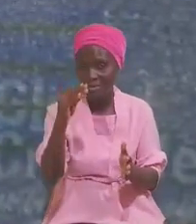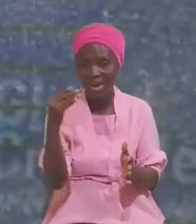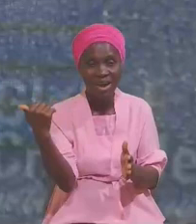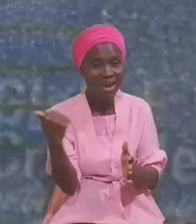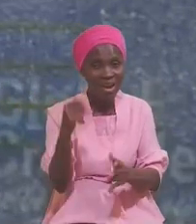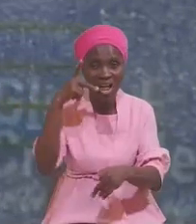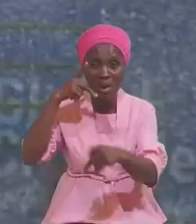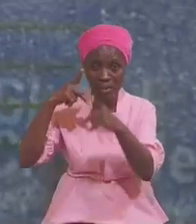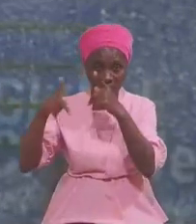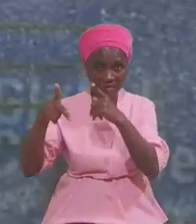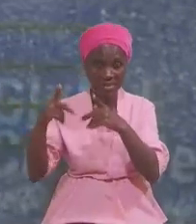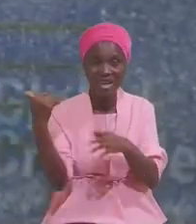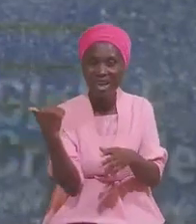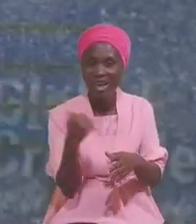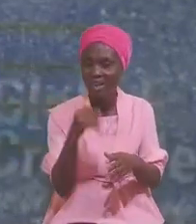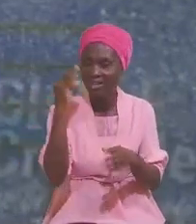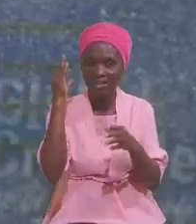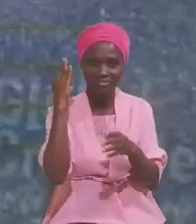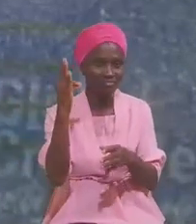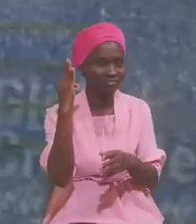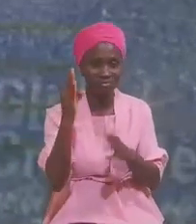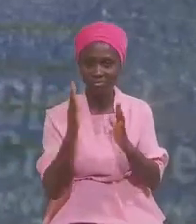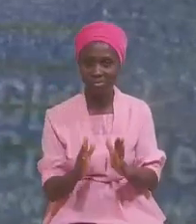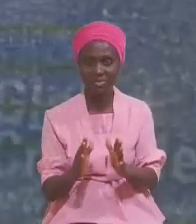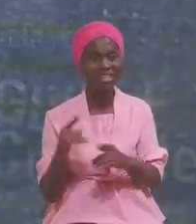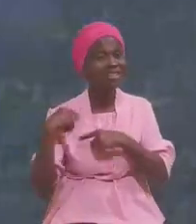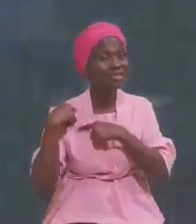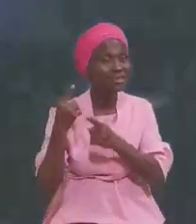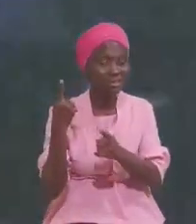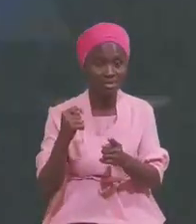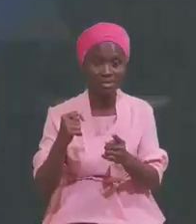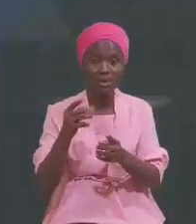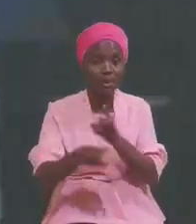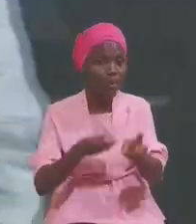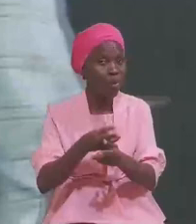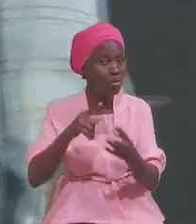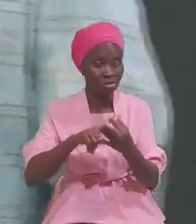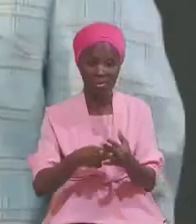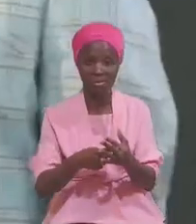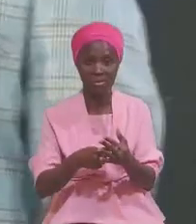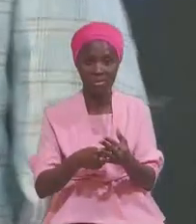prophète, qu'un prédicateur, jamais on a entendu dire,